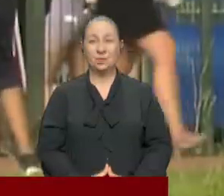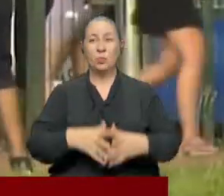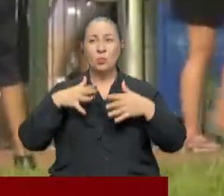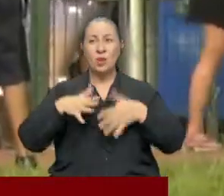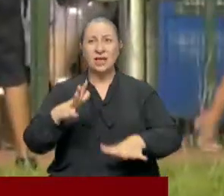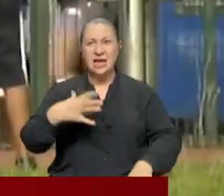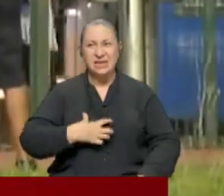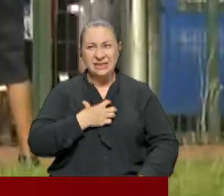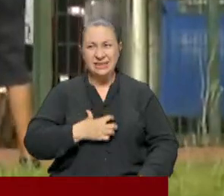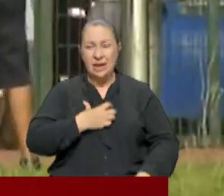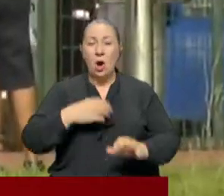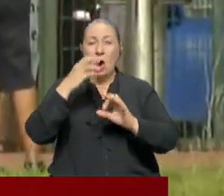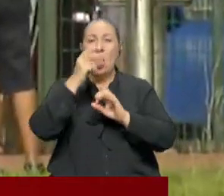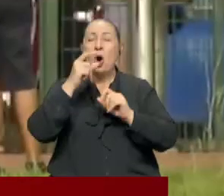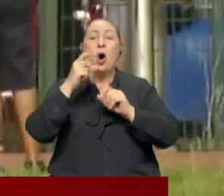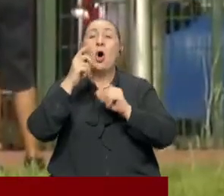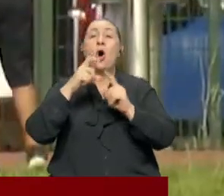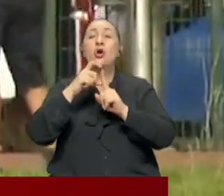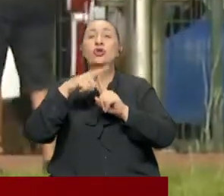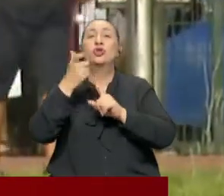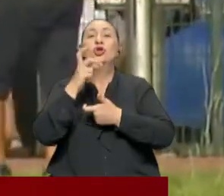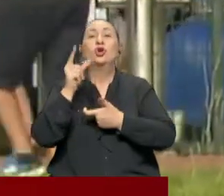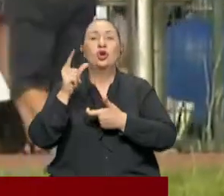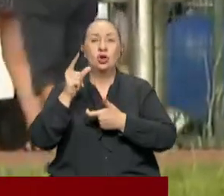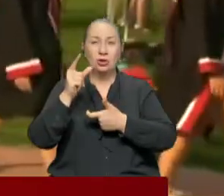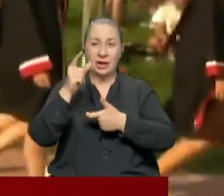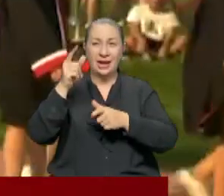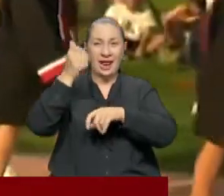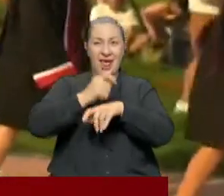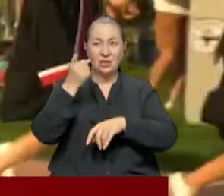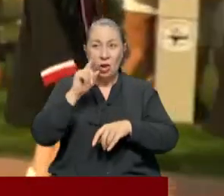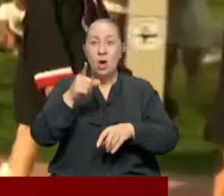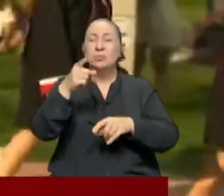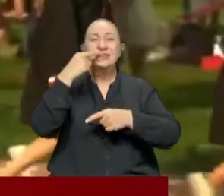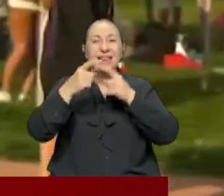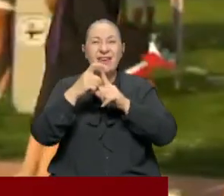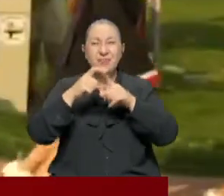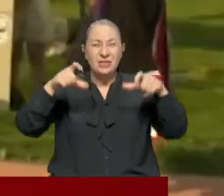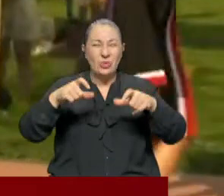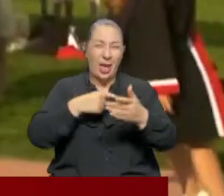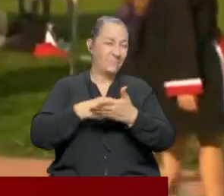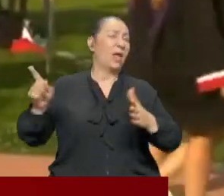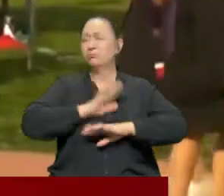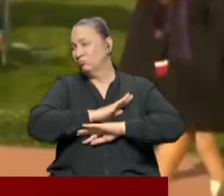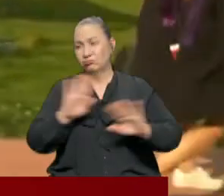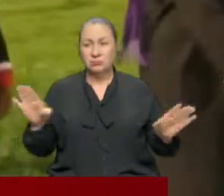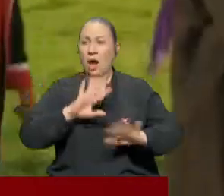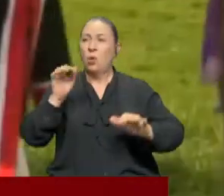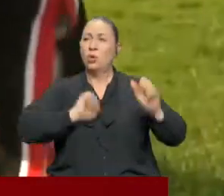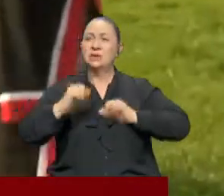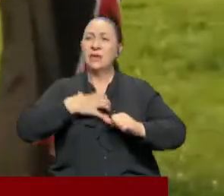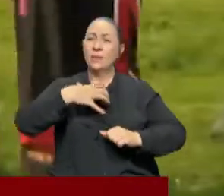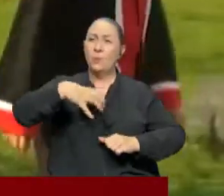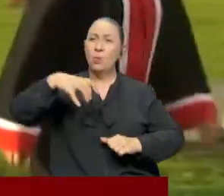Protesto endişesiyle ODTÜ Rektörlüğü her sene Devrim Stadyumu'nda yapılan mezuniyet törenini bu sene iptal etmiş. Her fakülte,